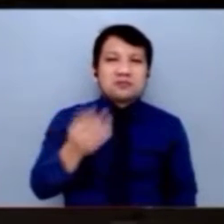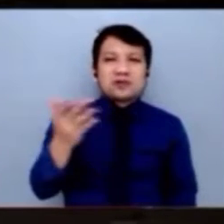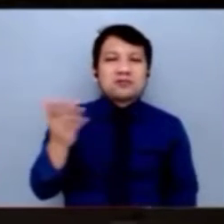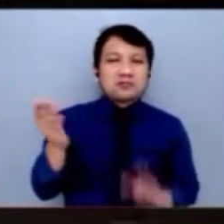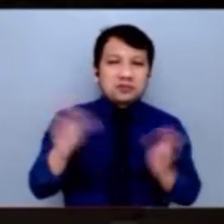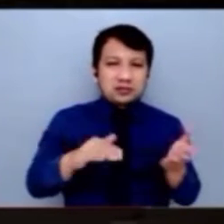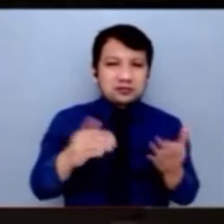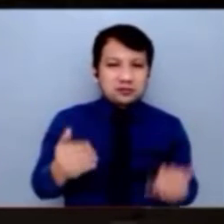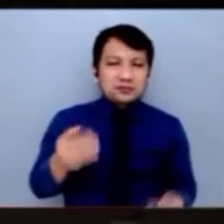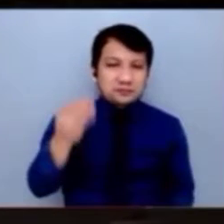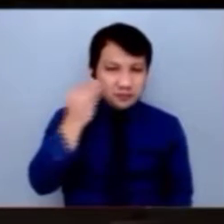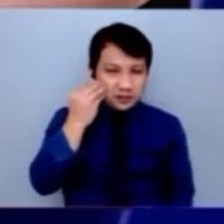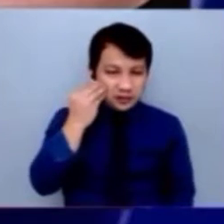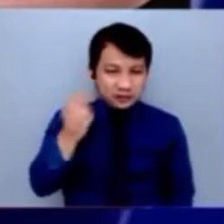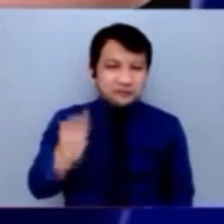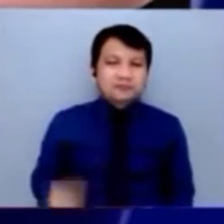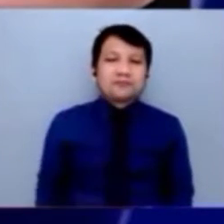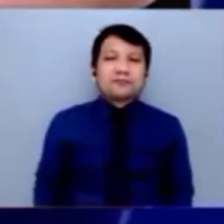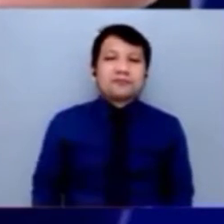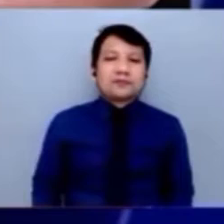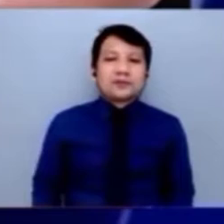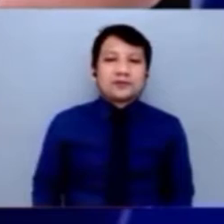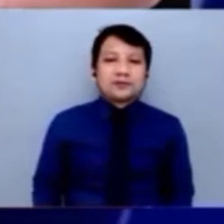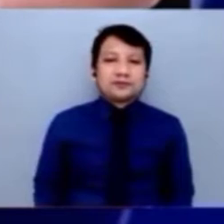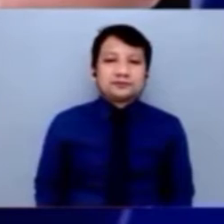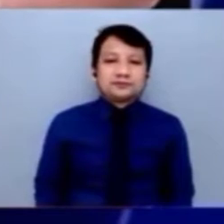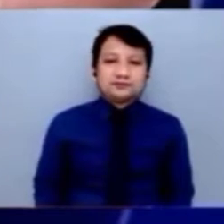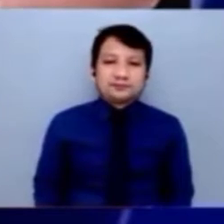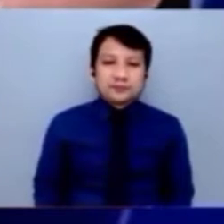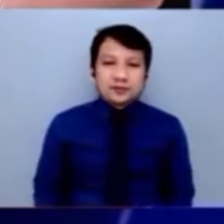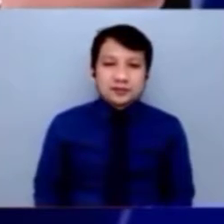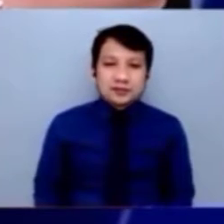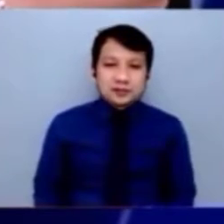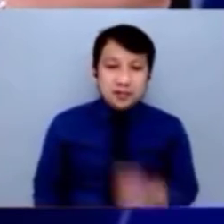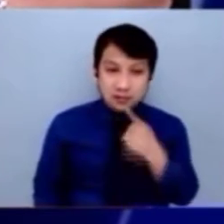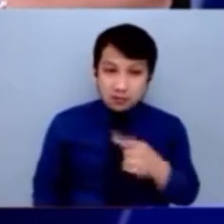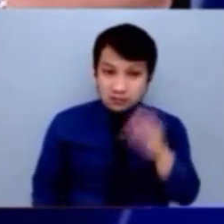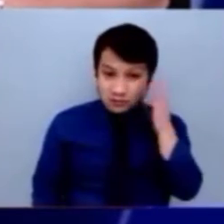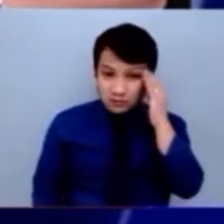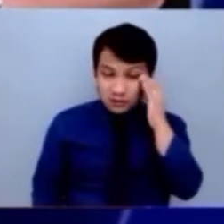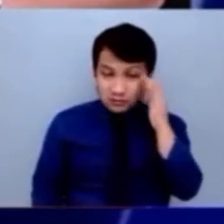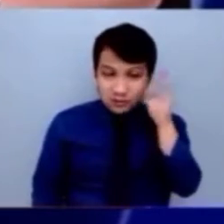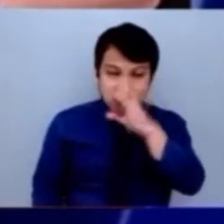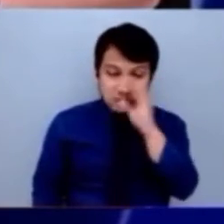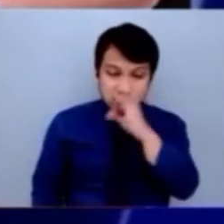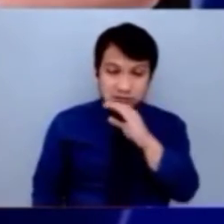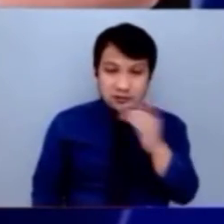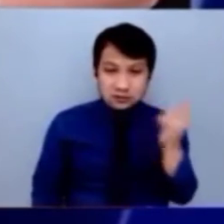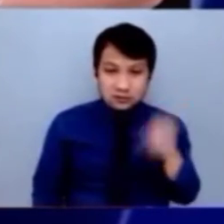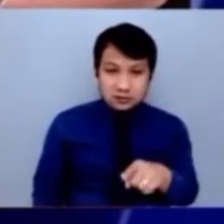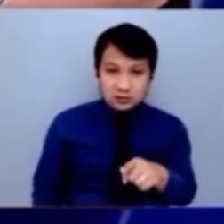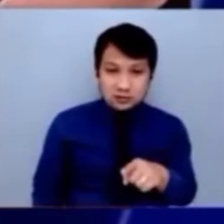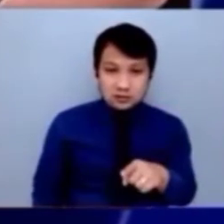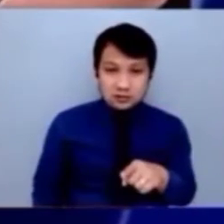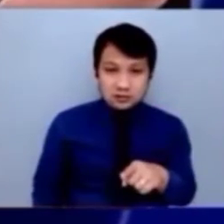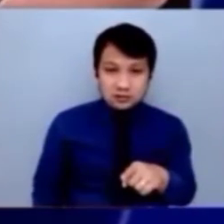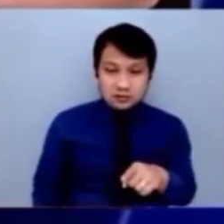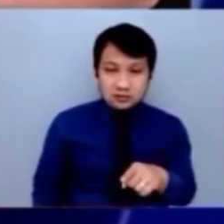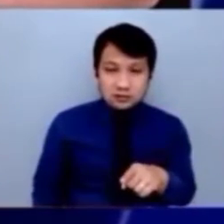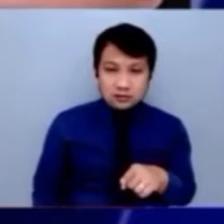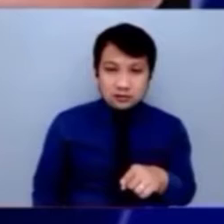Mayan. Mon, sa mga taong pamilyar sa Cebu, siguro nagugulat sila doon sa imahe